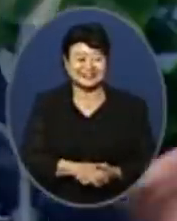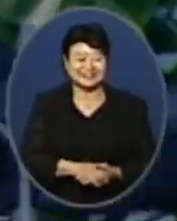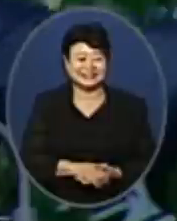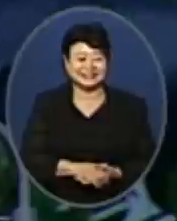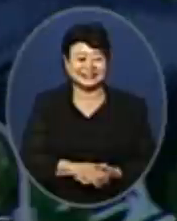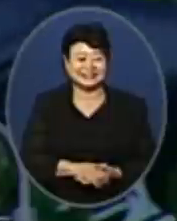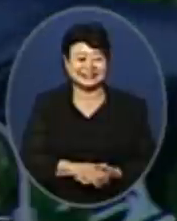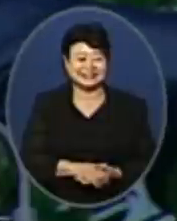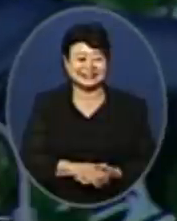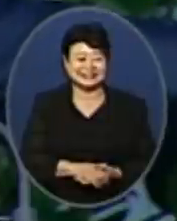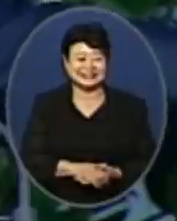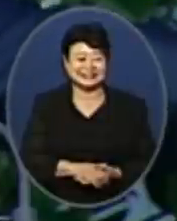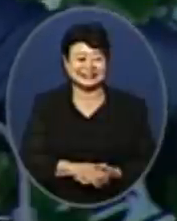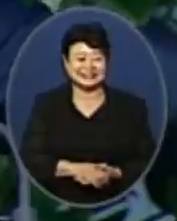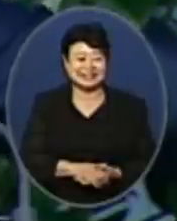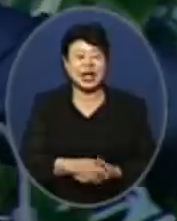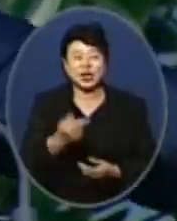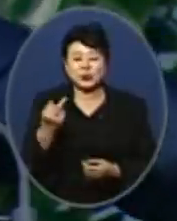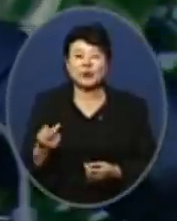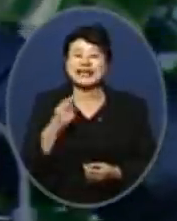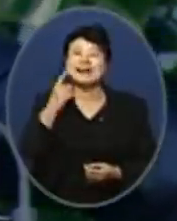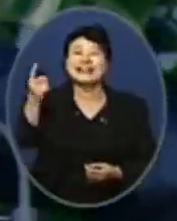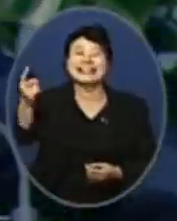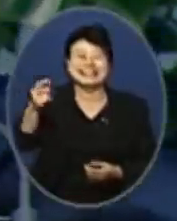그래서 그 양반 내 동생뻘 된다고 그랬어.